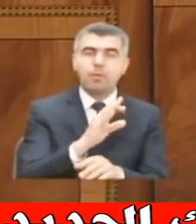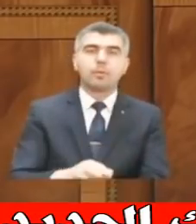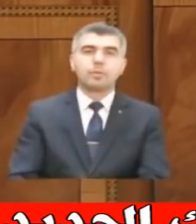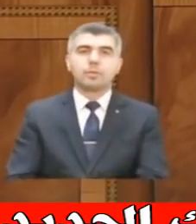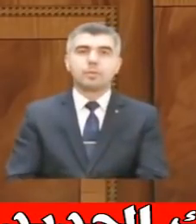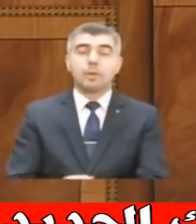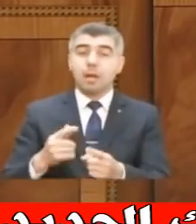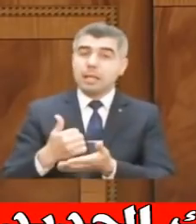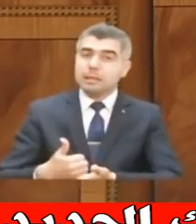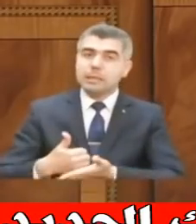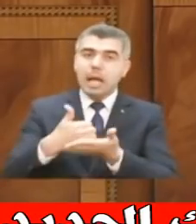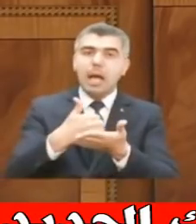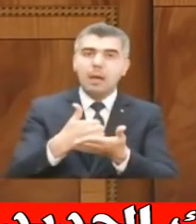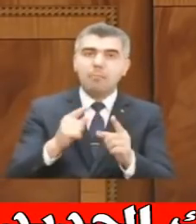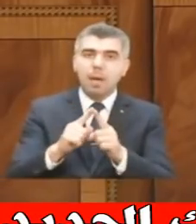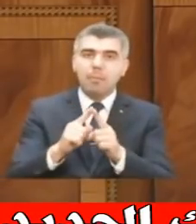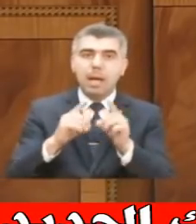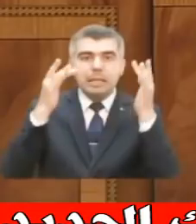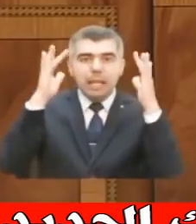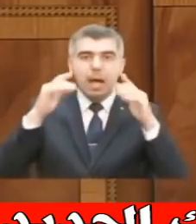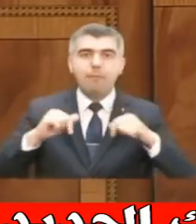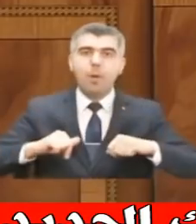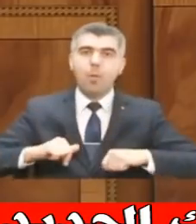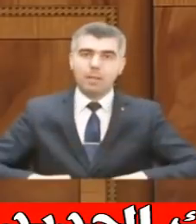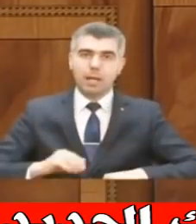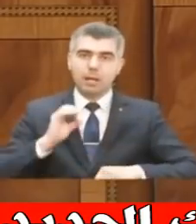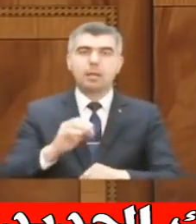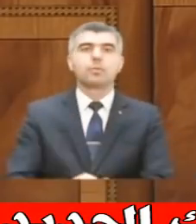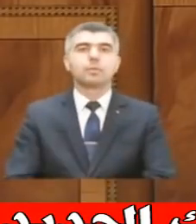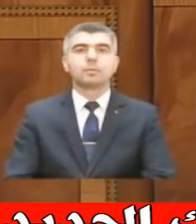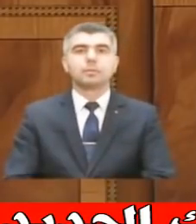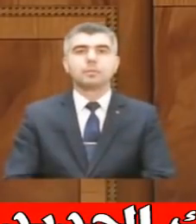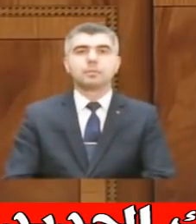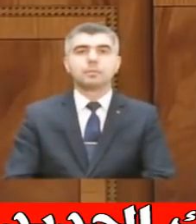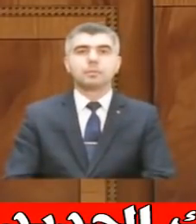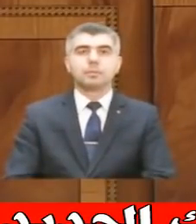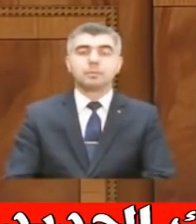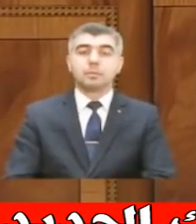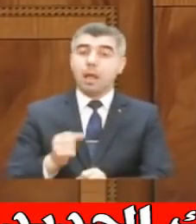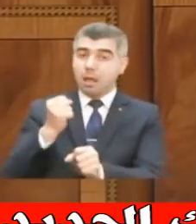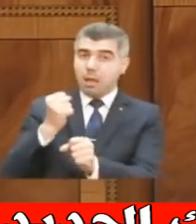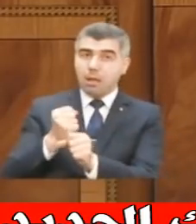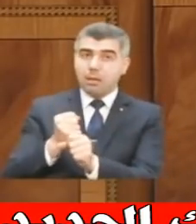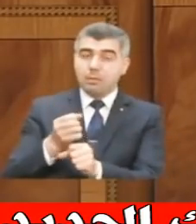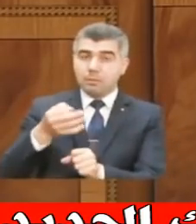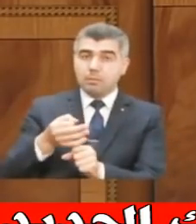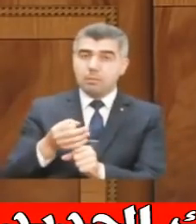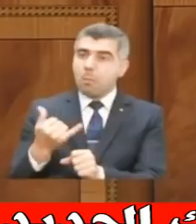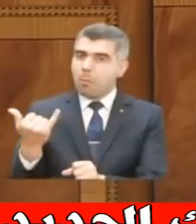النظر في الدعم الموجه لقطاع الثقافة والفنون لضمان الاشتغال في مناخ